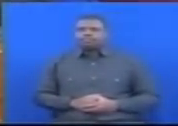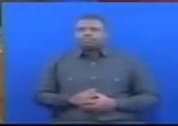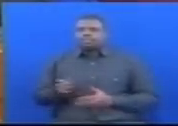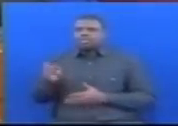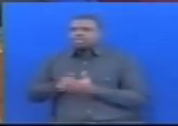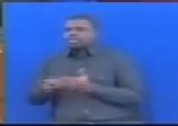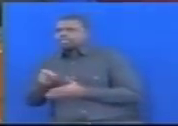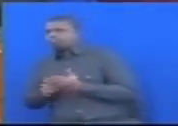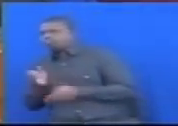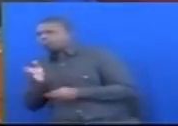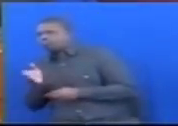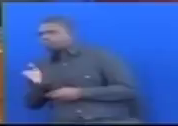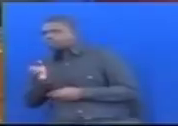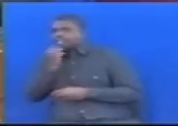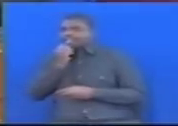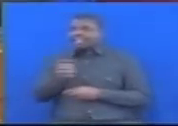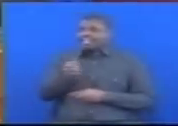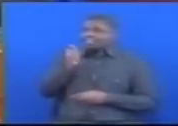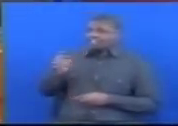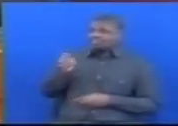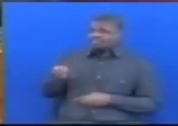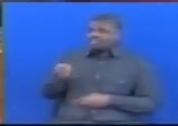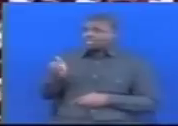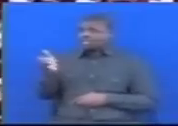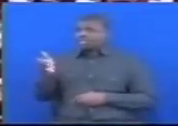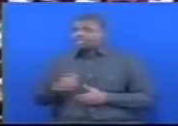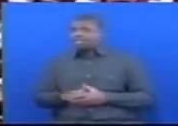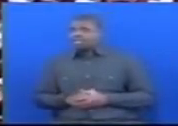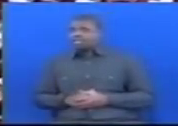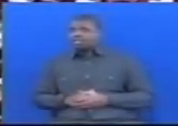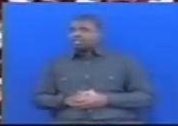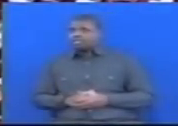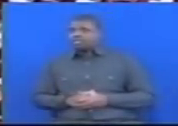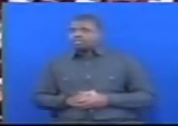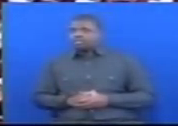Katibu, taarifa ya spika.